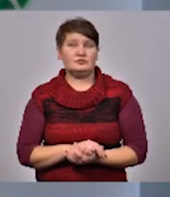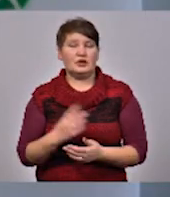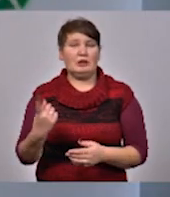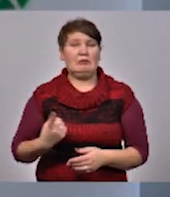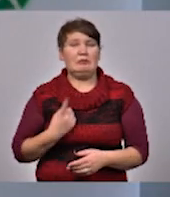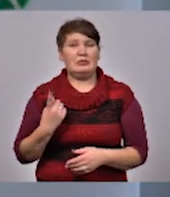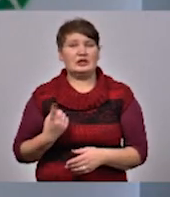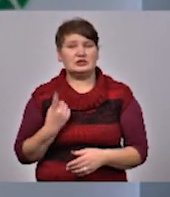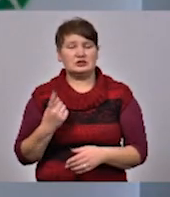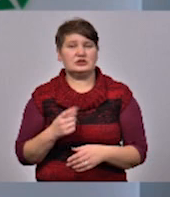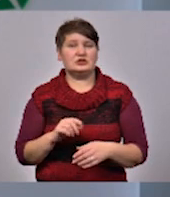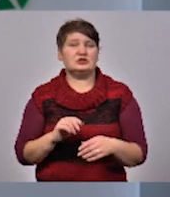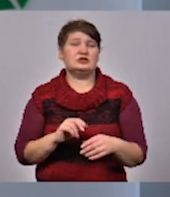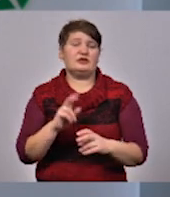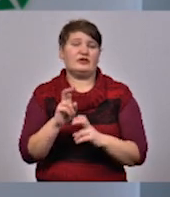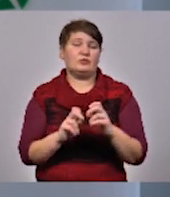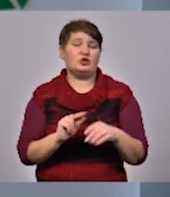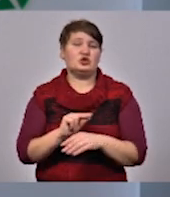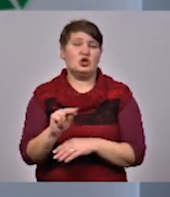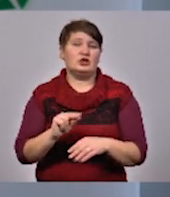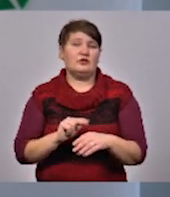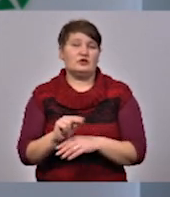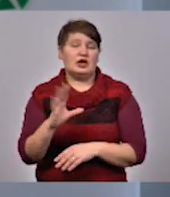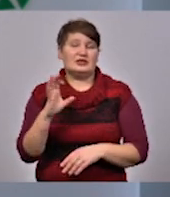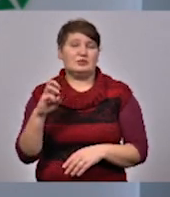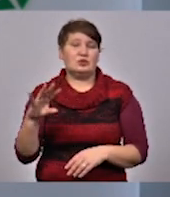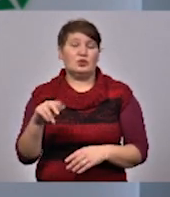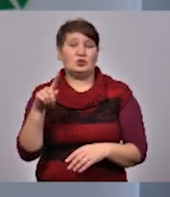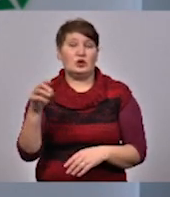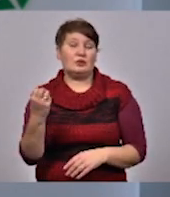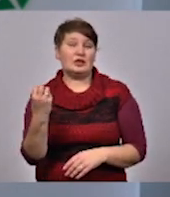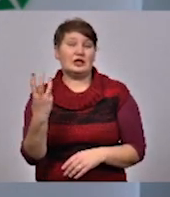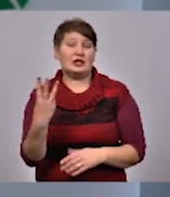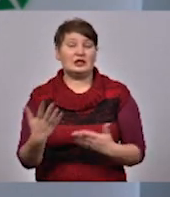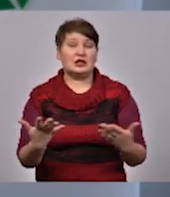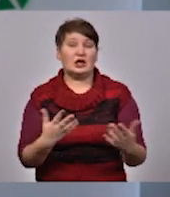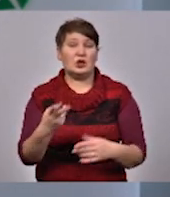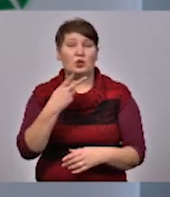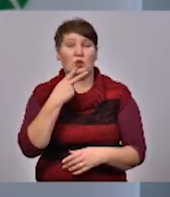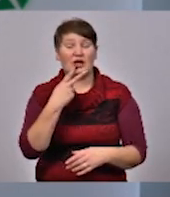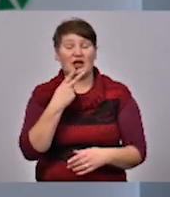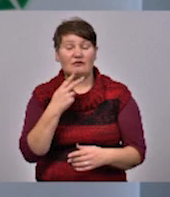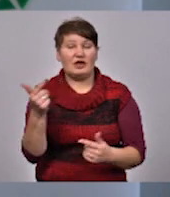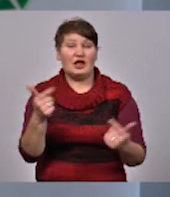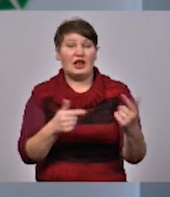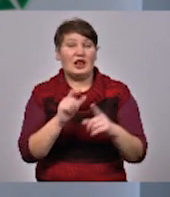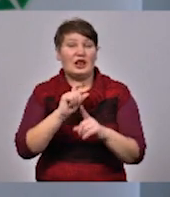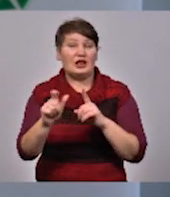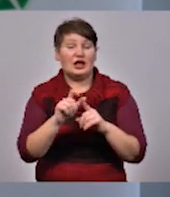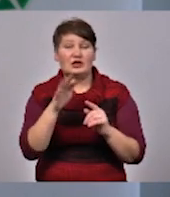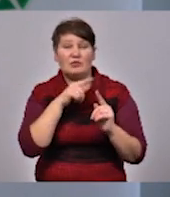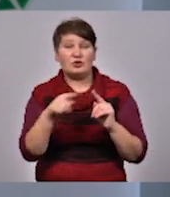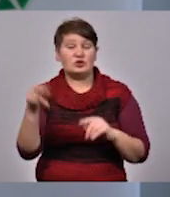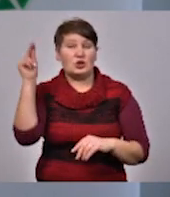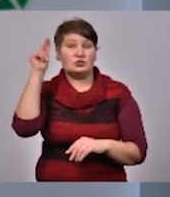Майстер виробничого навчання Івано-Франківського вищого професійного училища номер 13, який курив та лаявся під час уроку, вчора написав